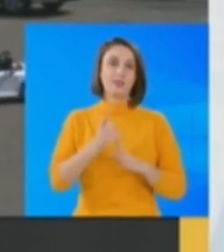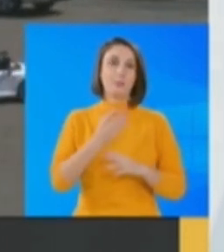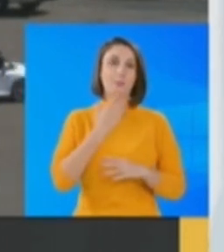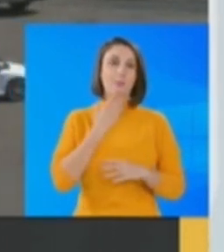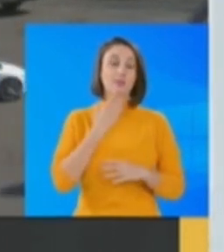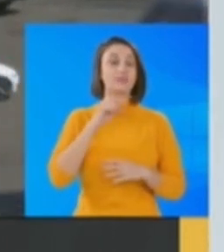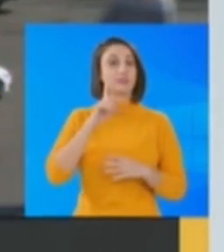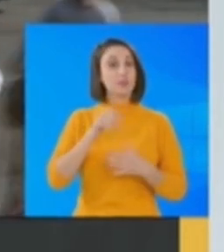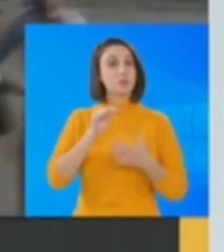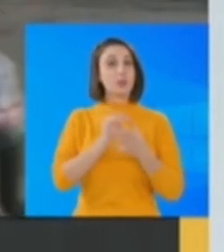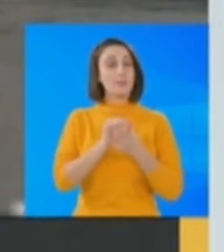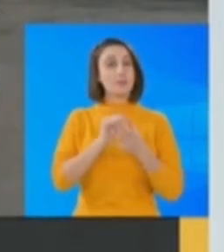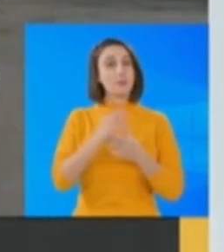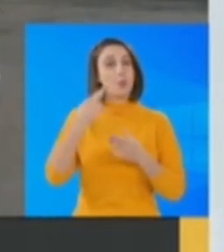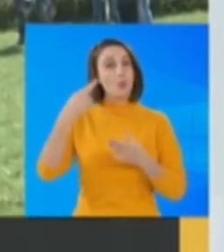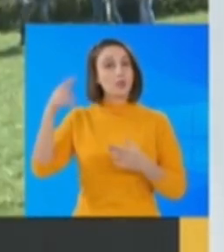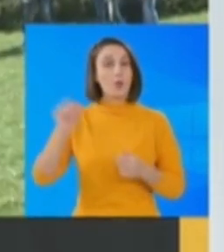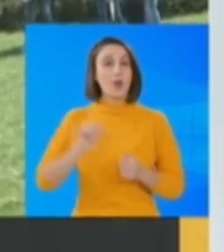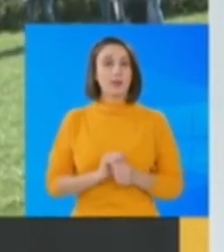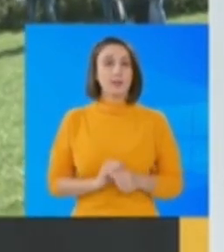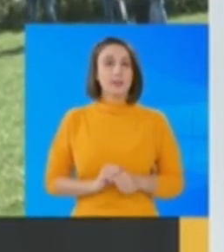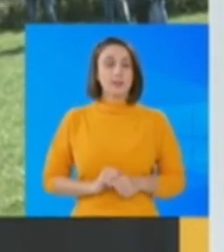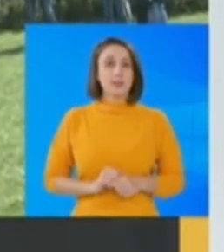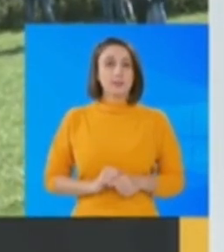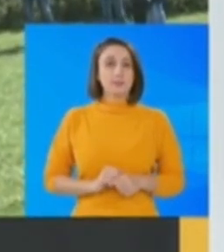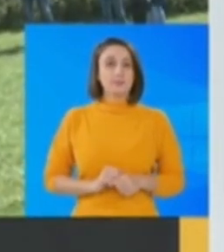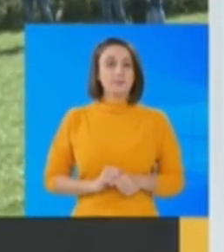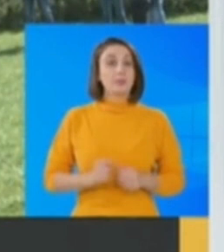din păcate, și trebuie să păstrăm în continuare